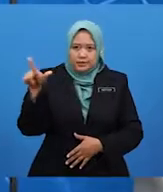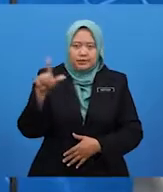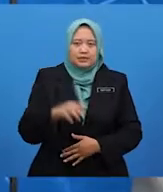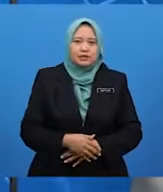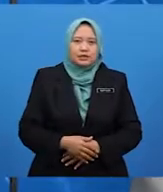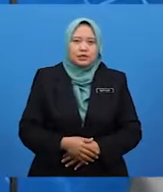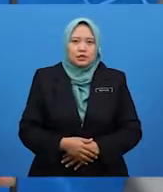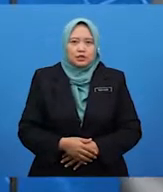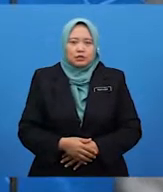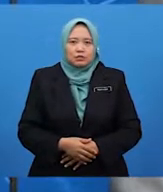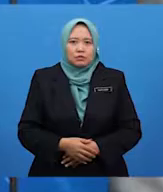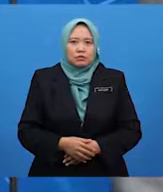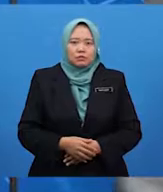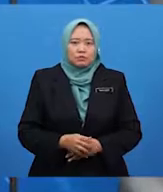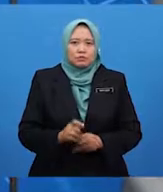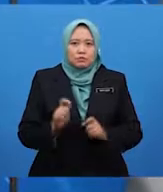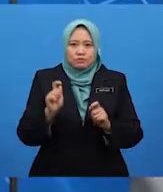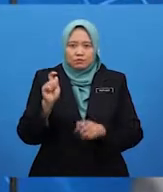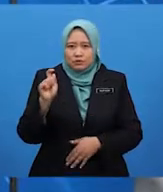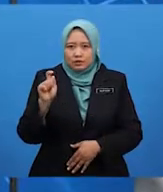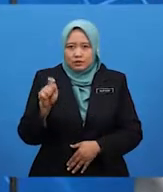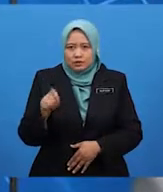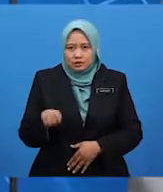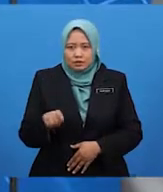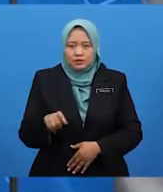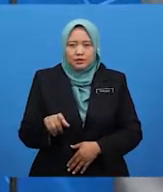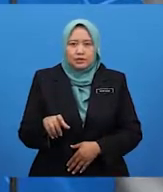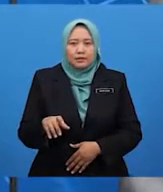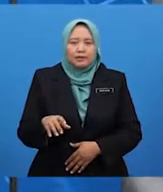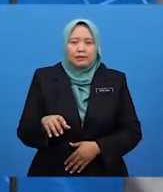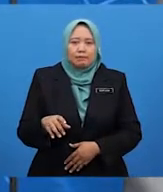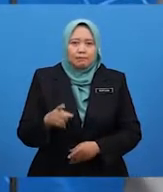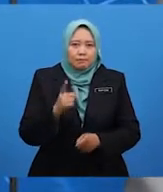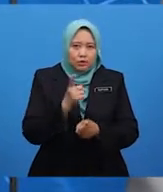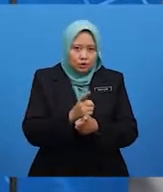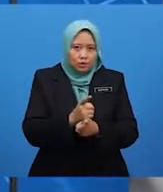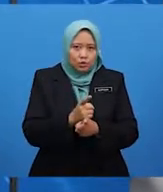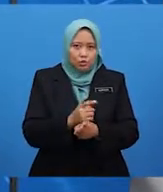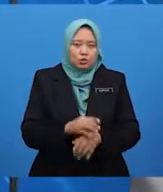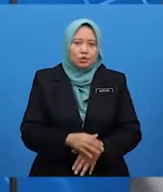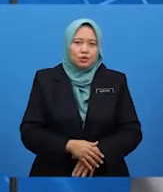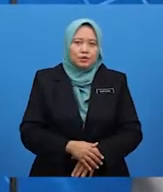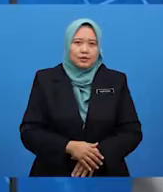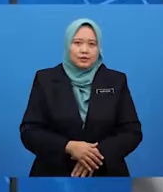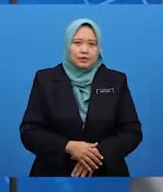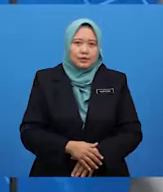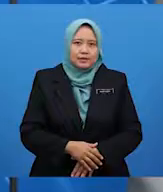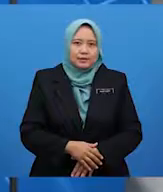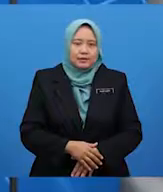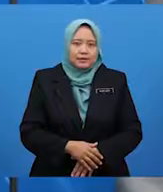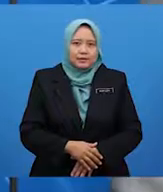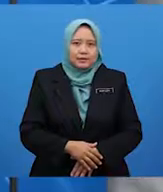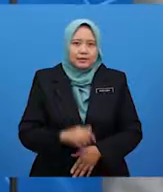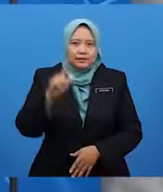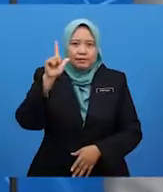pasti agar pemilihan landscape yang betul dapat menghasilkan persekitaran yang harmonis. Betul? Landscape, pemandangan